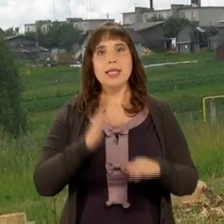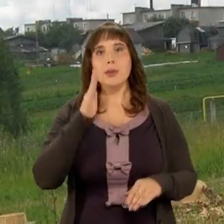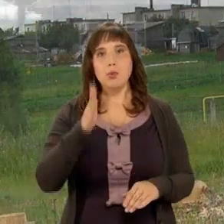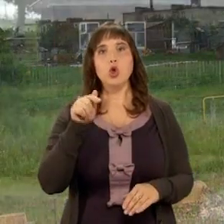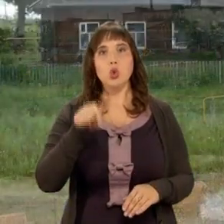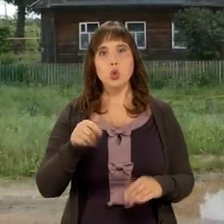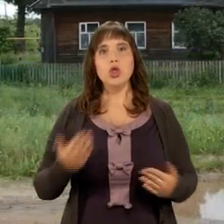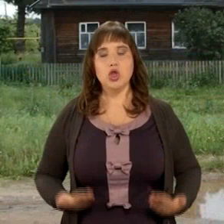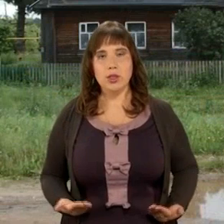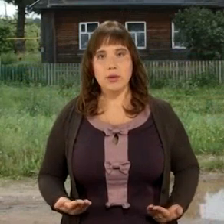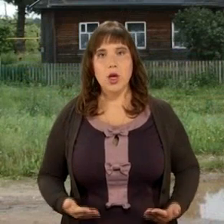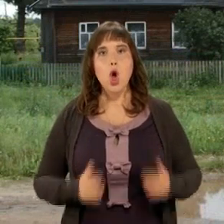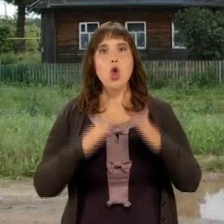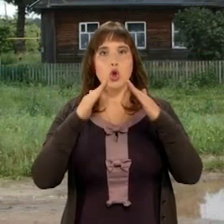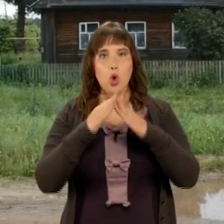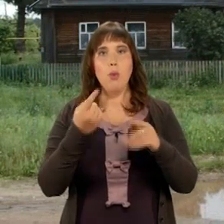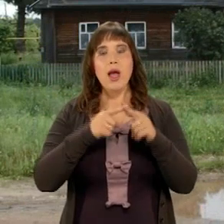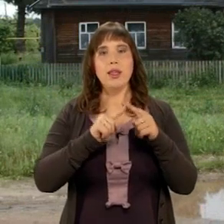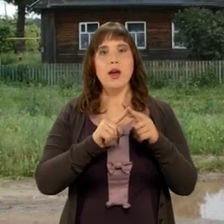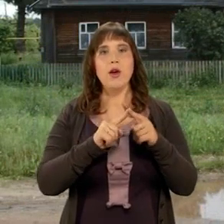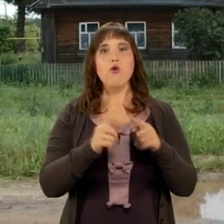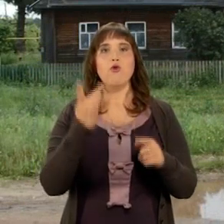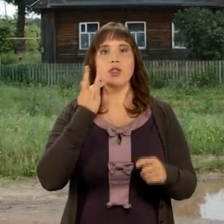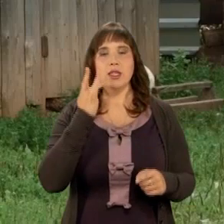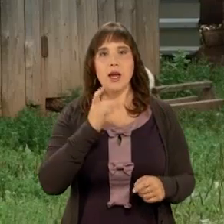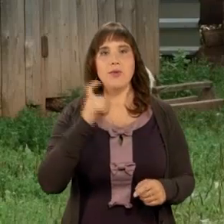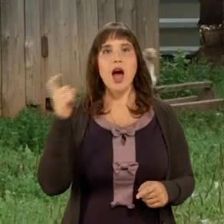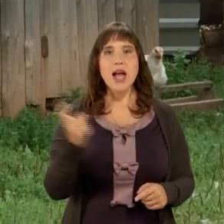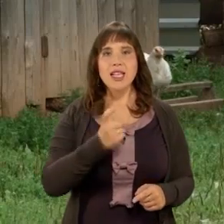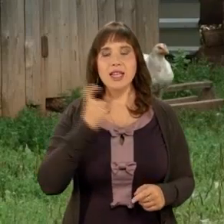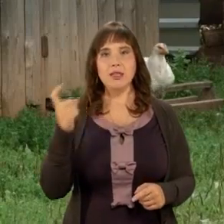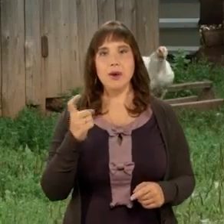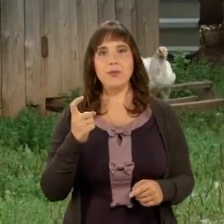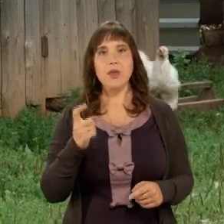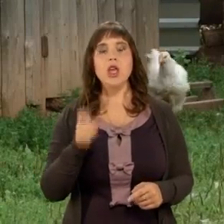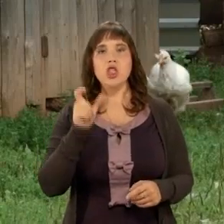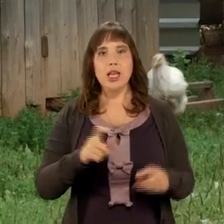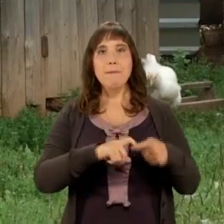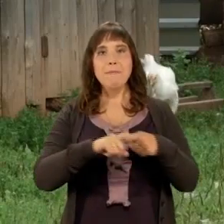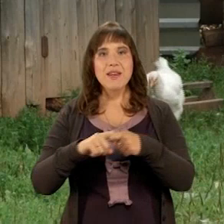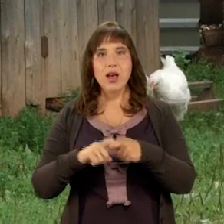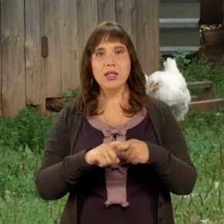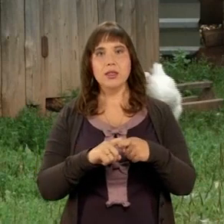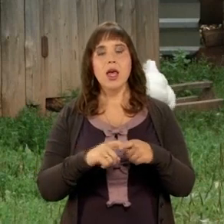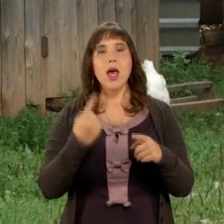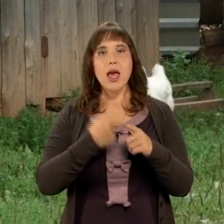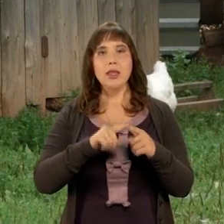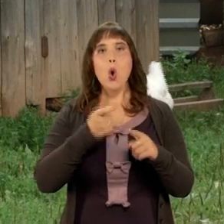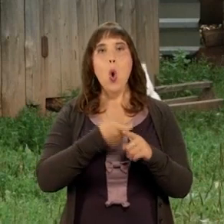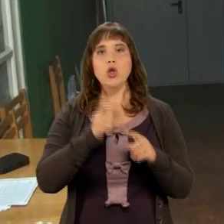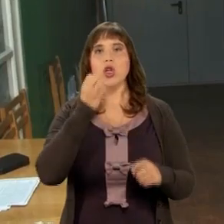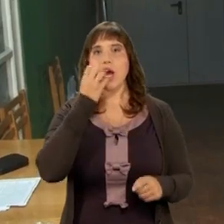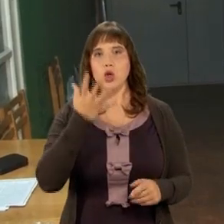будет здесь жить. Тем более, что дом – это всегда огород, это всегда какое-то хозяйство, все, человек привязан. Это очень хорошо.